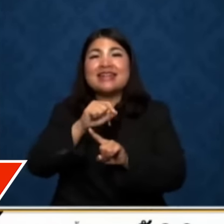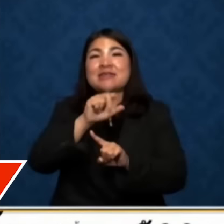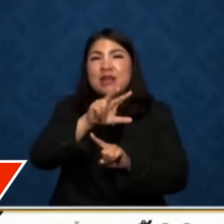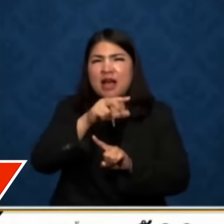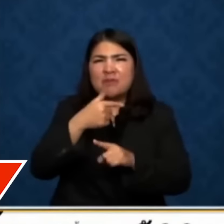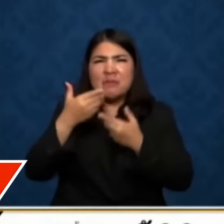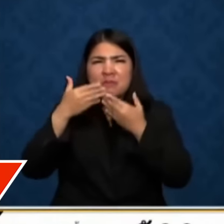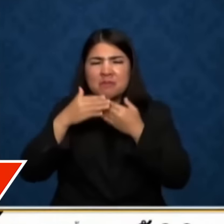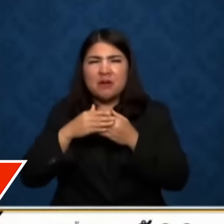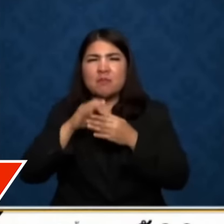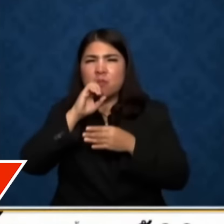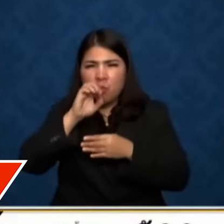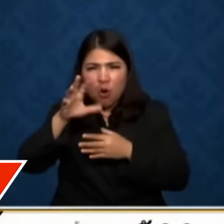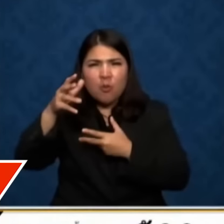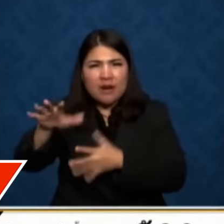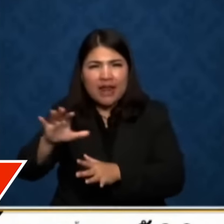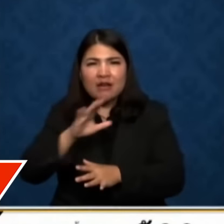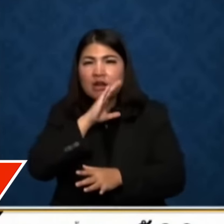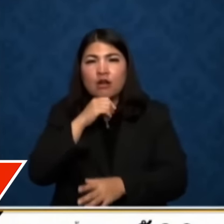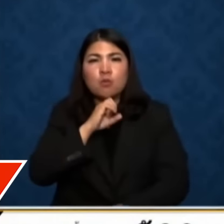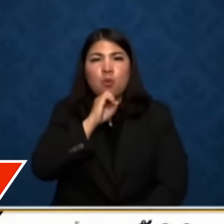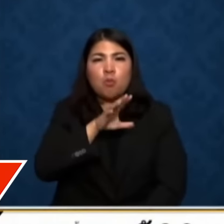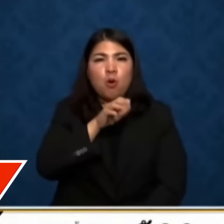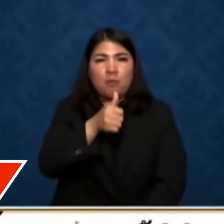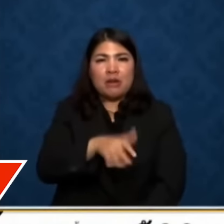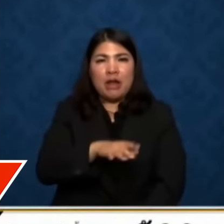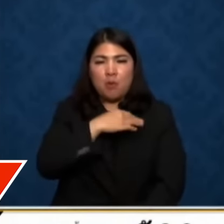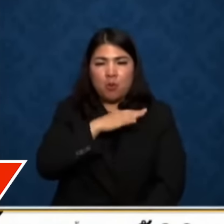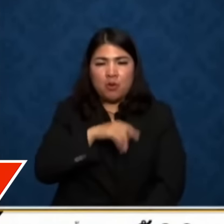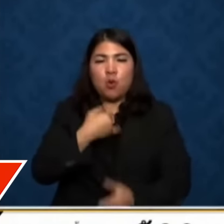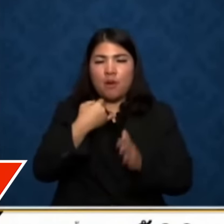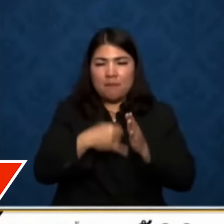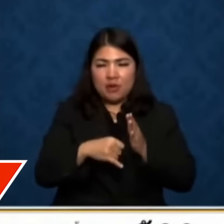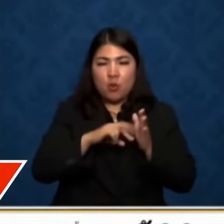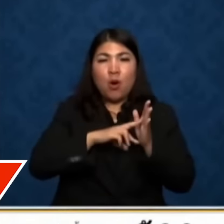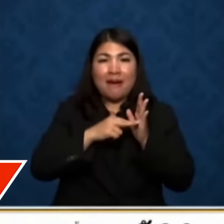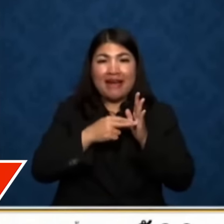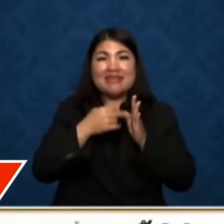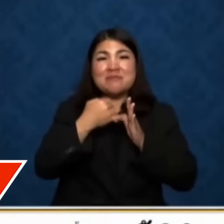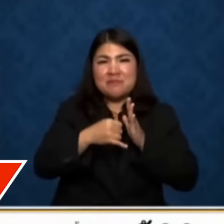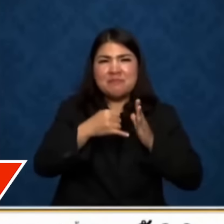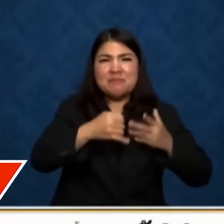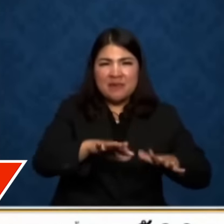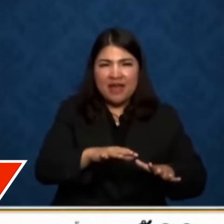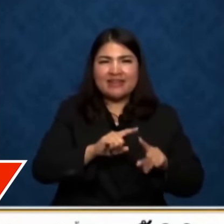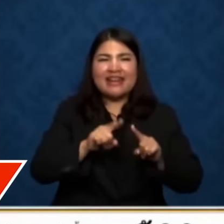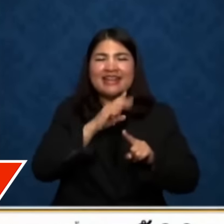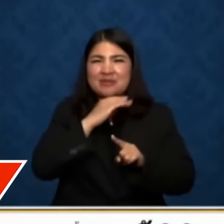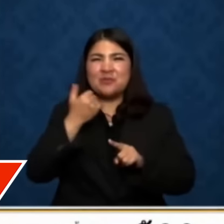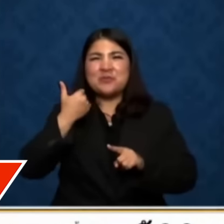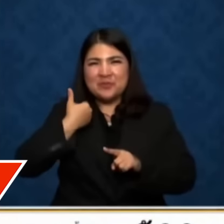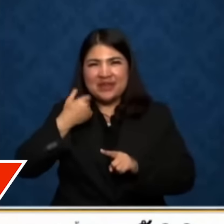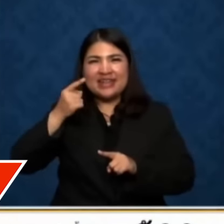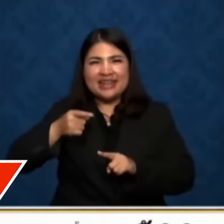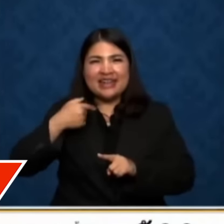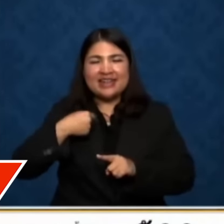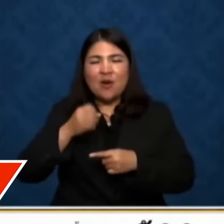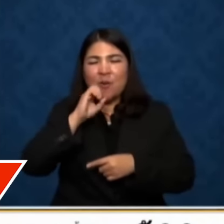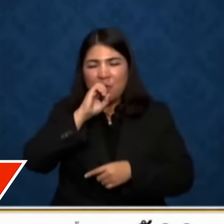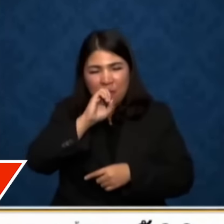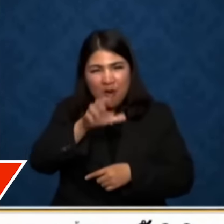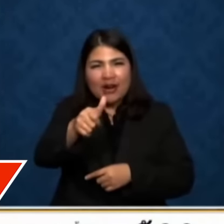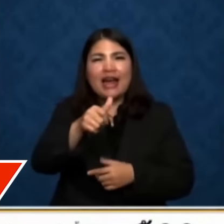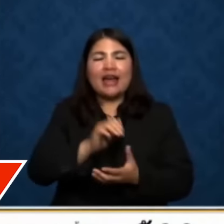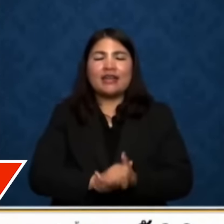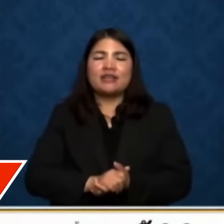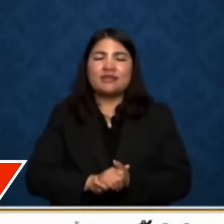ไปแล้วถ้าท่านบอกว่าเปิดเผยไม่ได้เพราะมีความผิดแปลว่ามีความผิดไปแล้วนะครับแต่ถ้ามีจริงก็ต้องเปิดเผยได้นะครับมันก็จะย้อนแย้งกันอยู่นะ